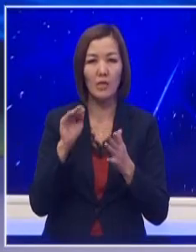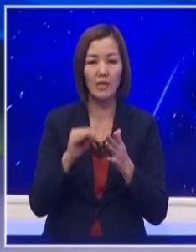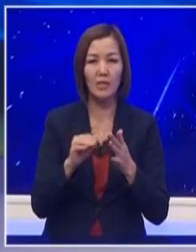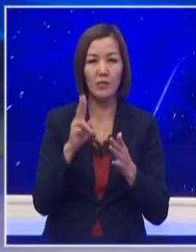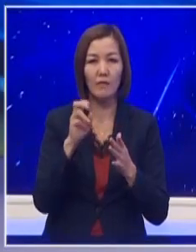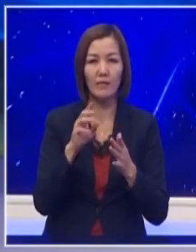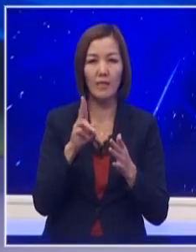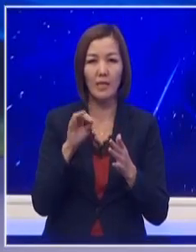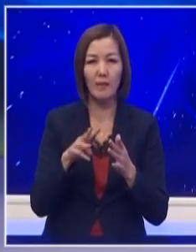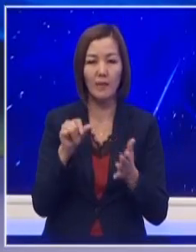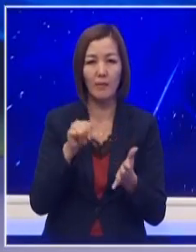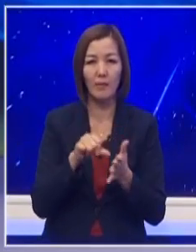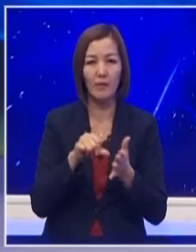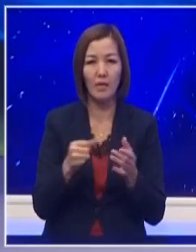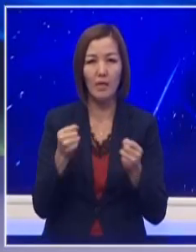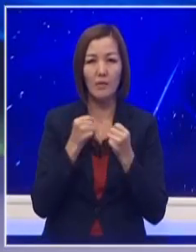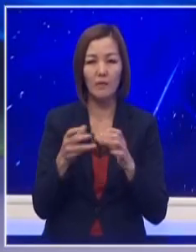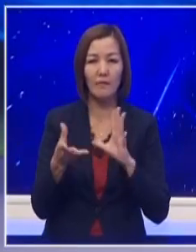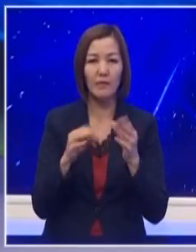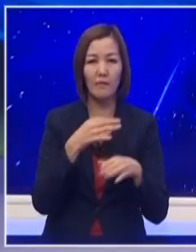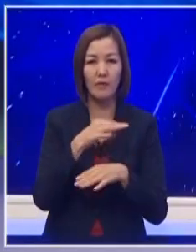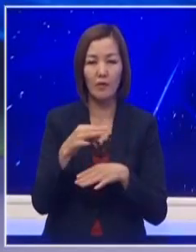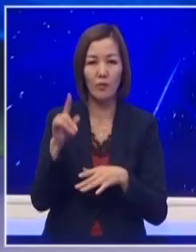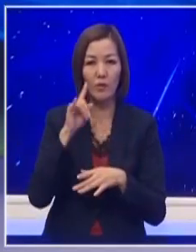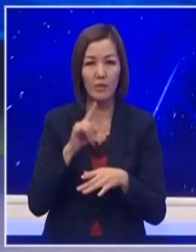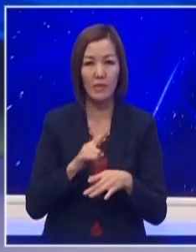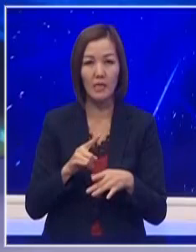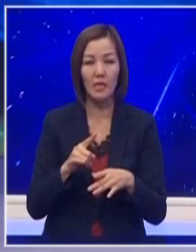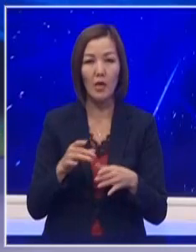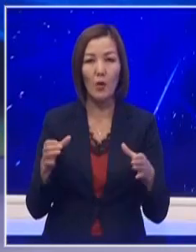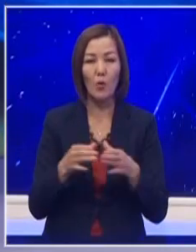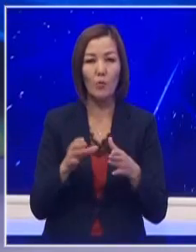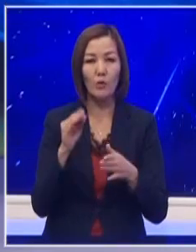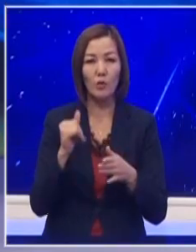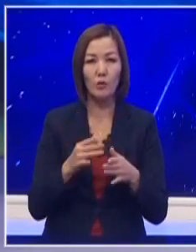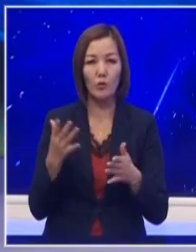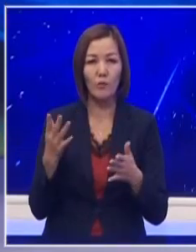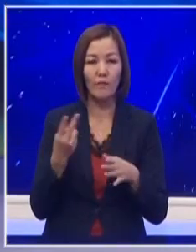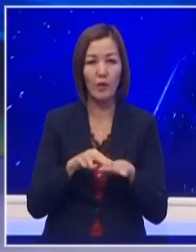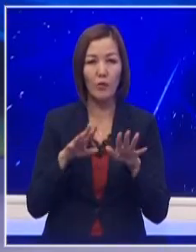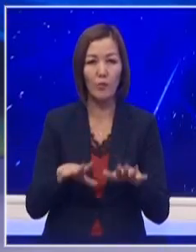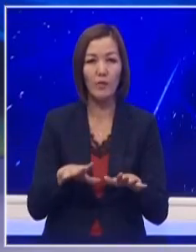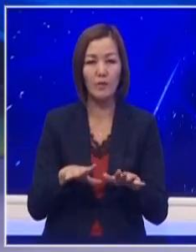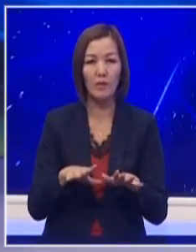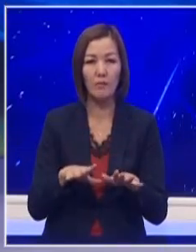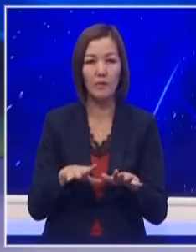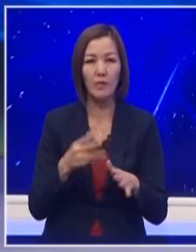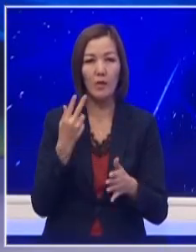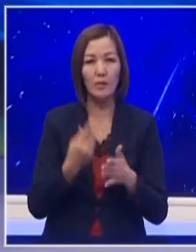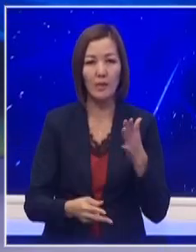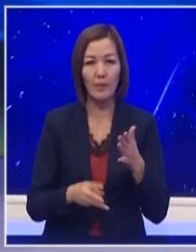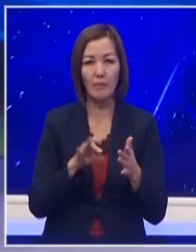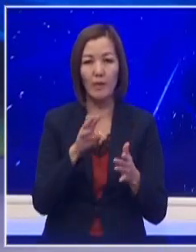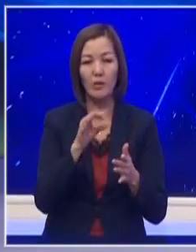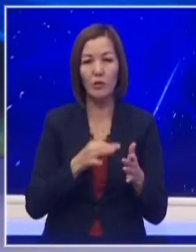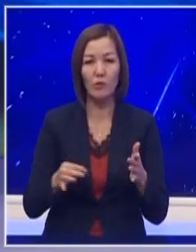1200 км приняли участие спортсмены со всех регионов Казахстана сборная области Жетысу завоевала второе место уступив лишь